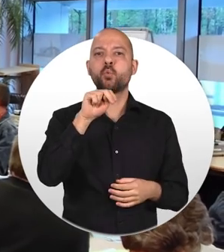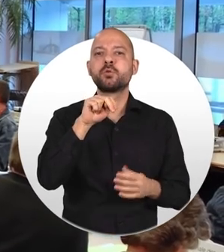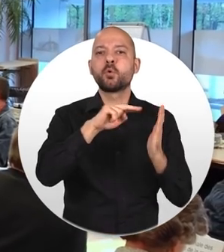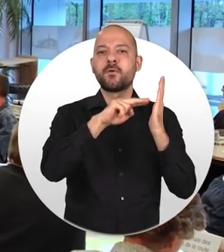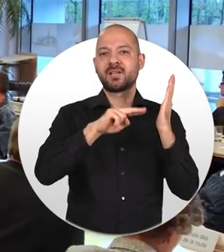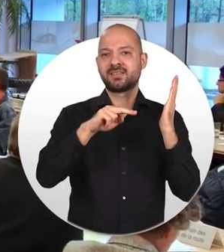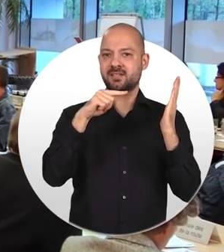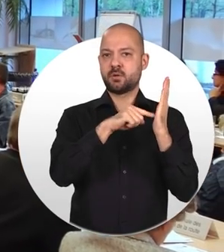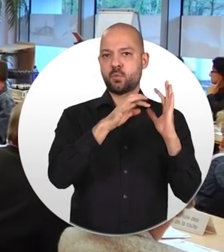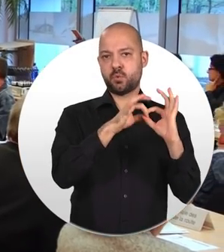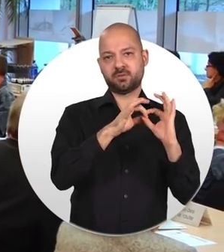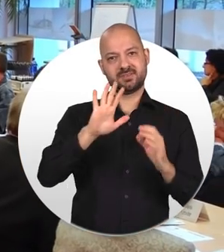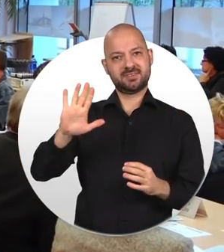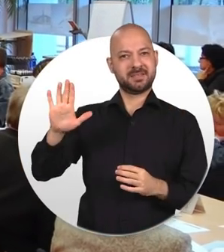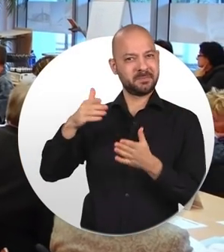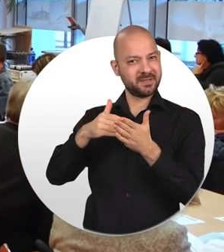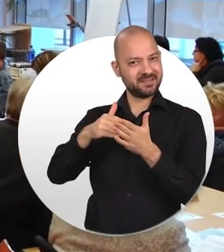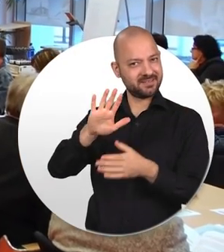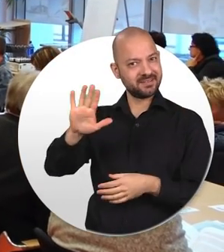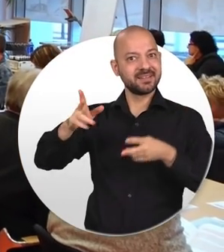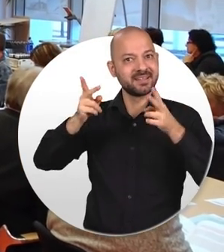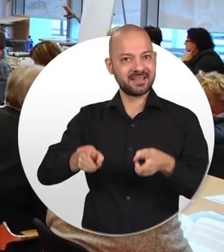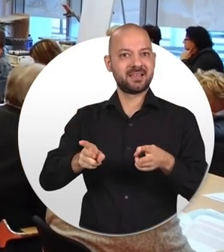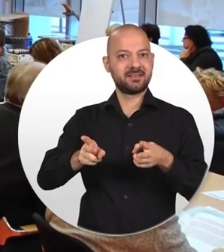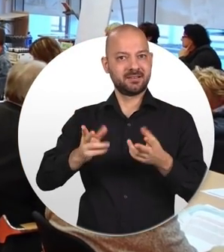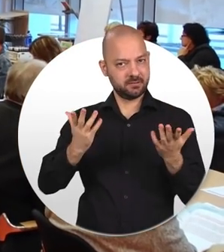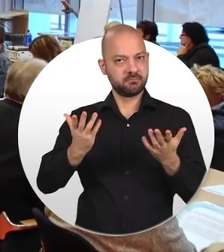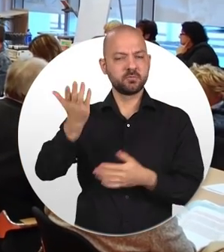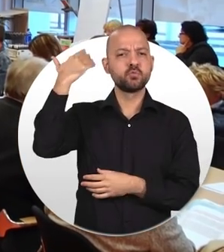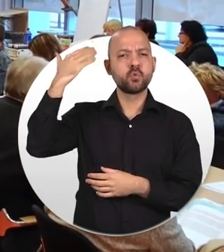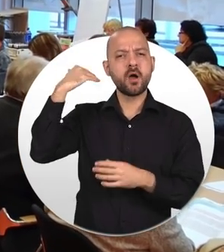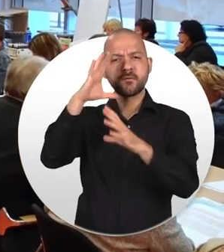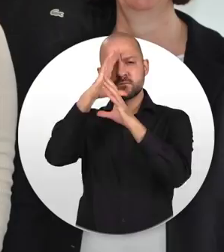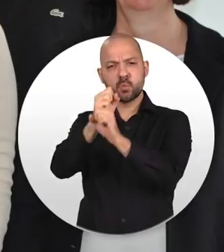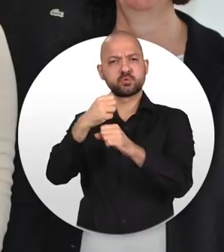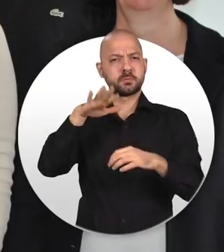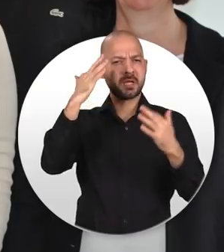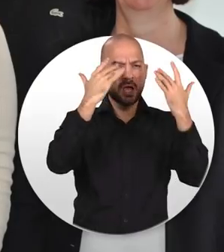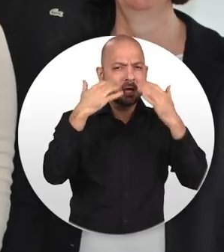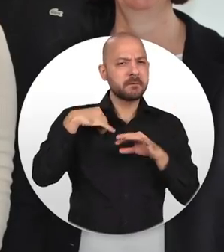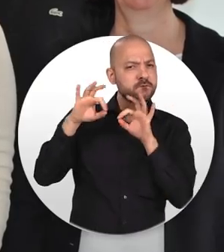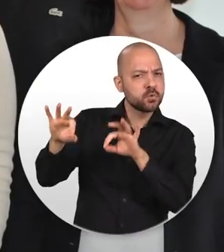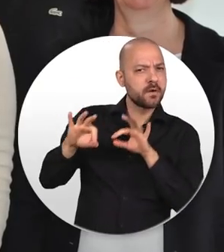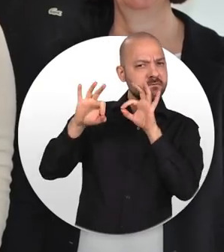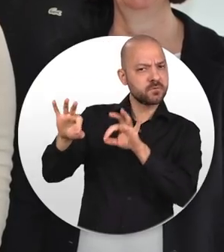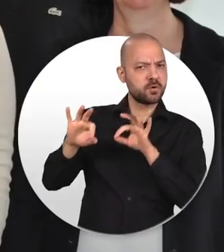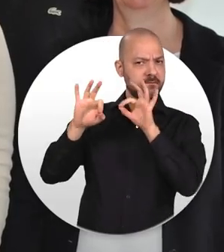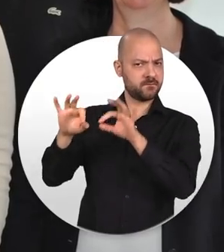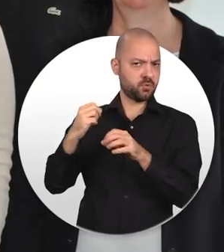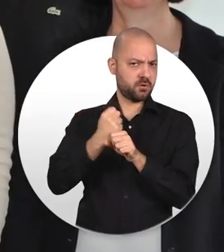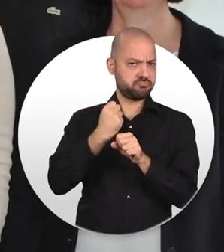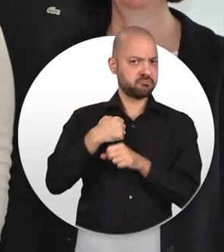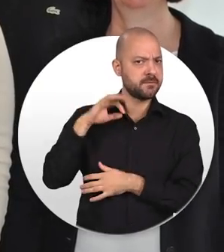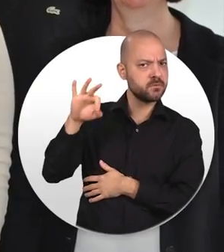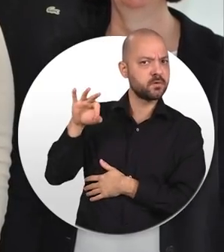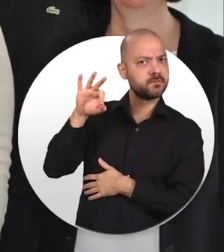von Menschen mit Behinderung. Wer für 25 Jahre den Fokus mehr etwas für Menschen mit Behinderung zu machen, so ist es